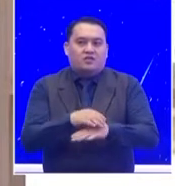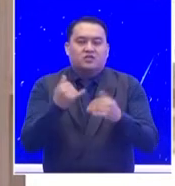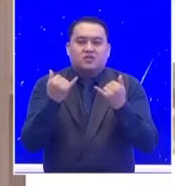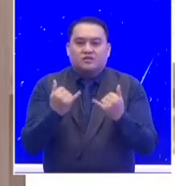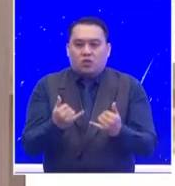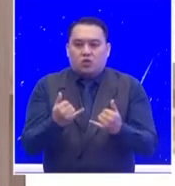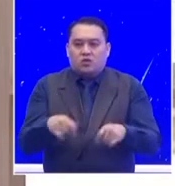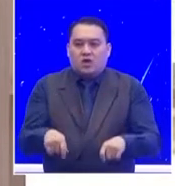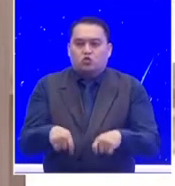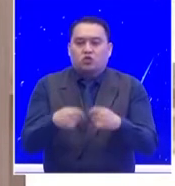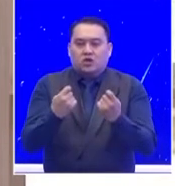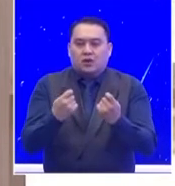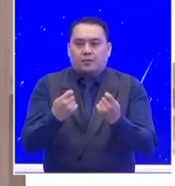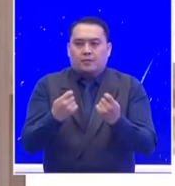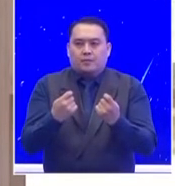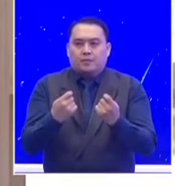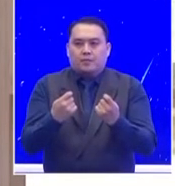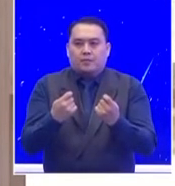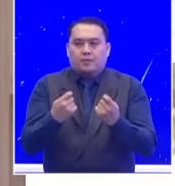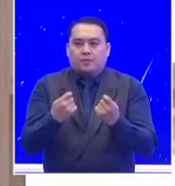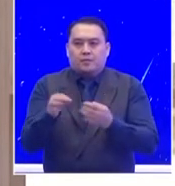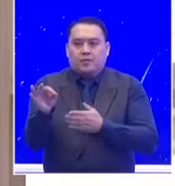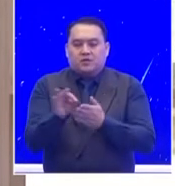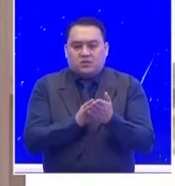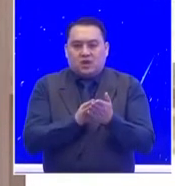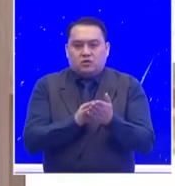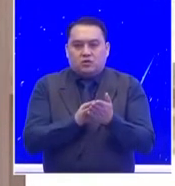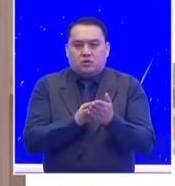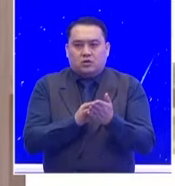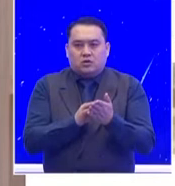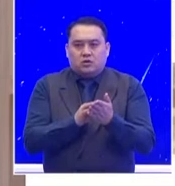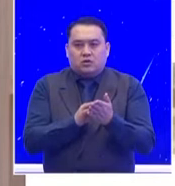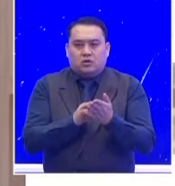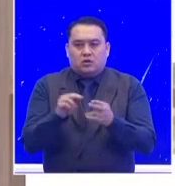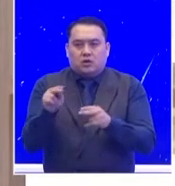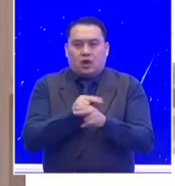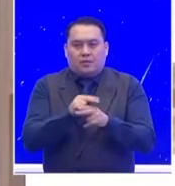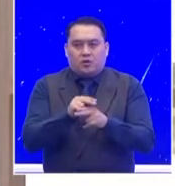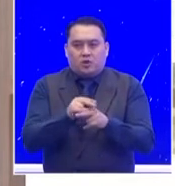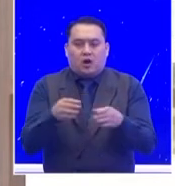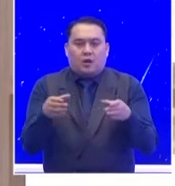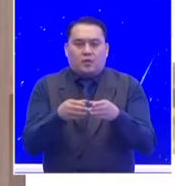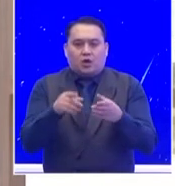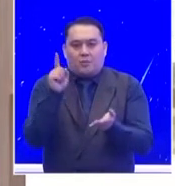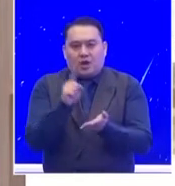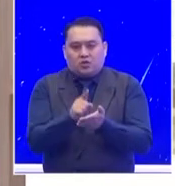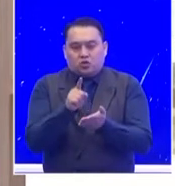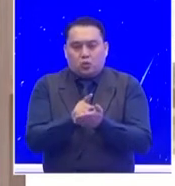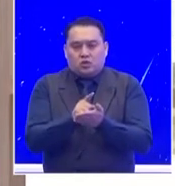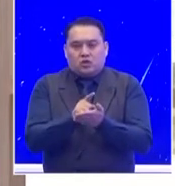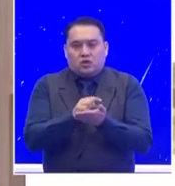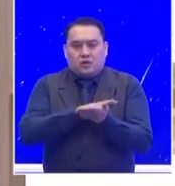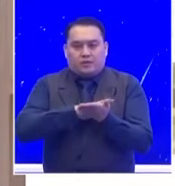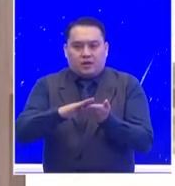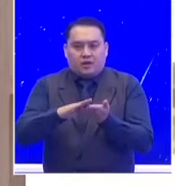сегодняшние нарушения. Мы в кратчайшие сроки. Наша компания обязуется, и я